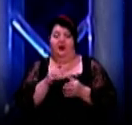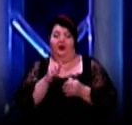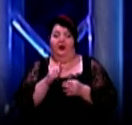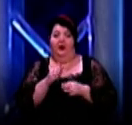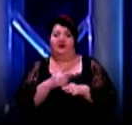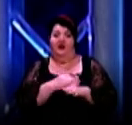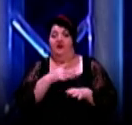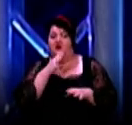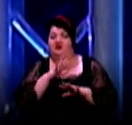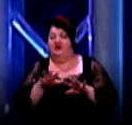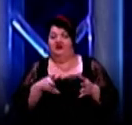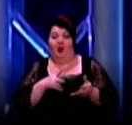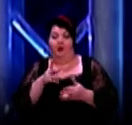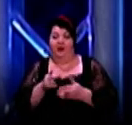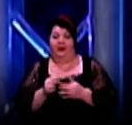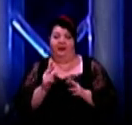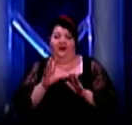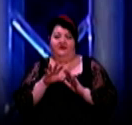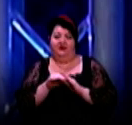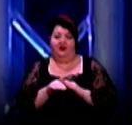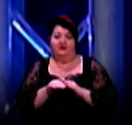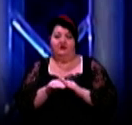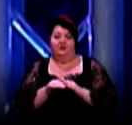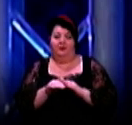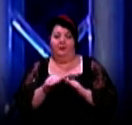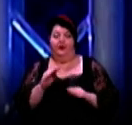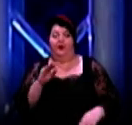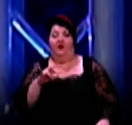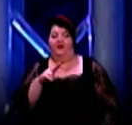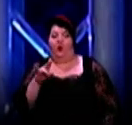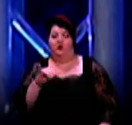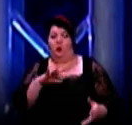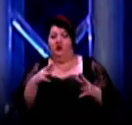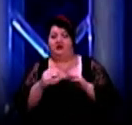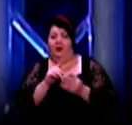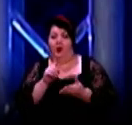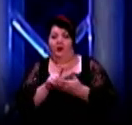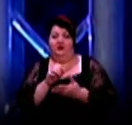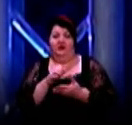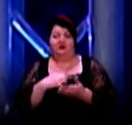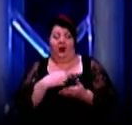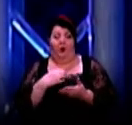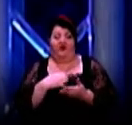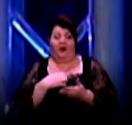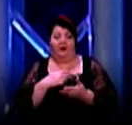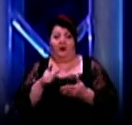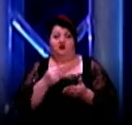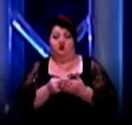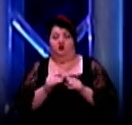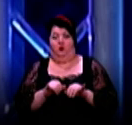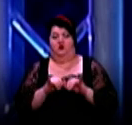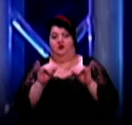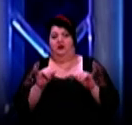внески, бо взагалі не платив внески, до фонду загальнообов'язкового страхування, тому цю суму